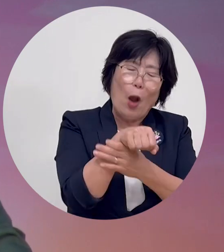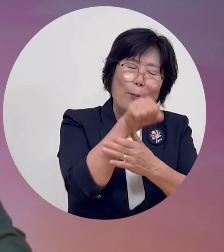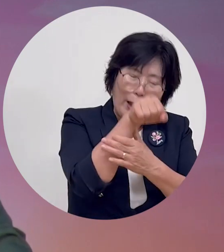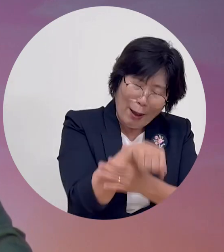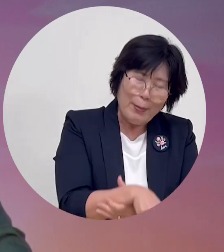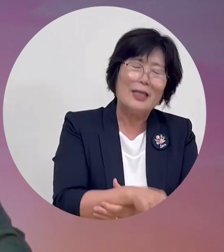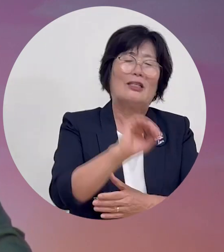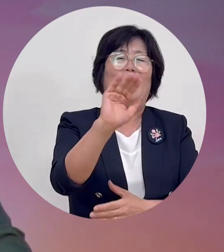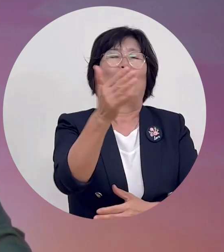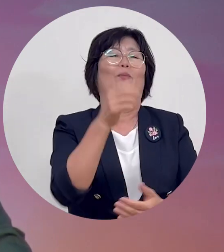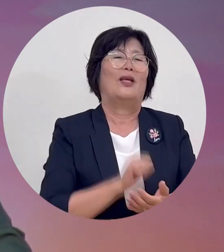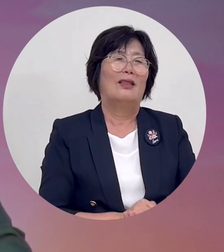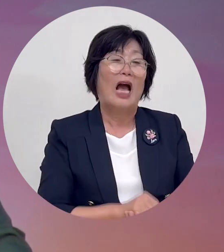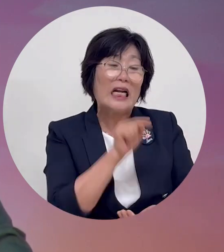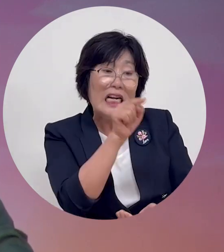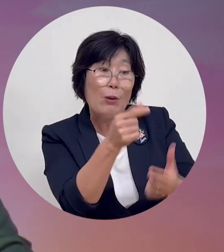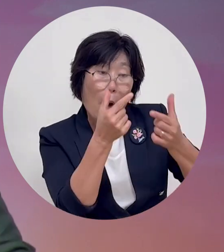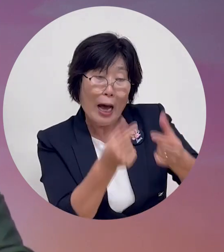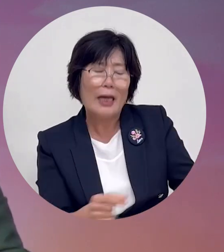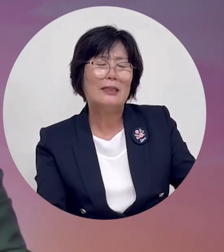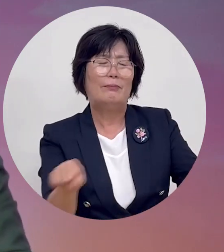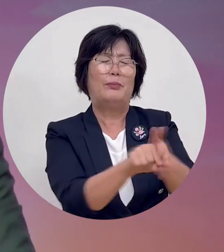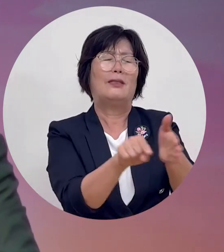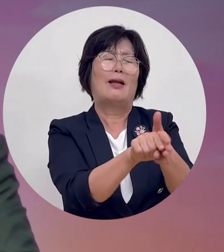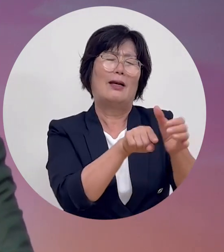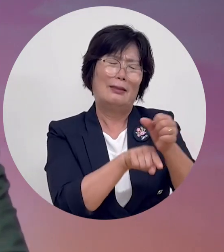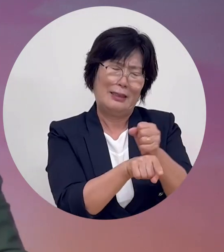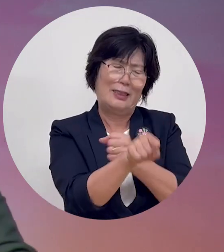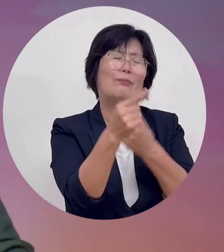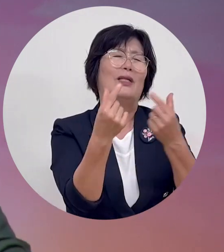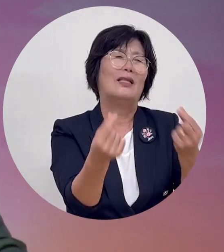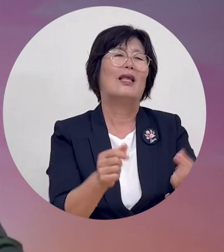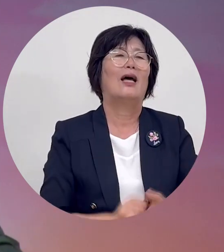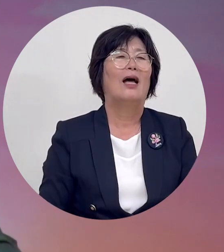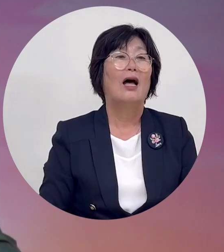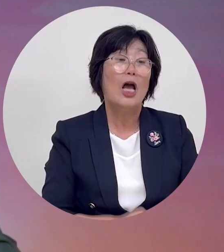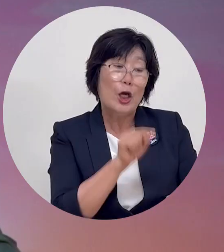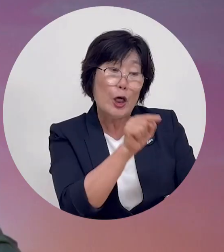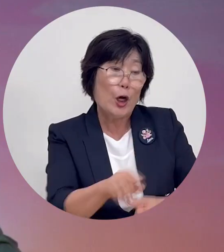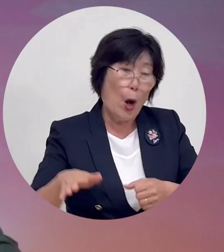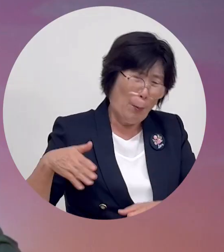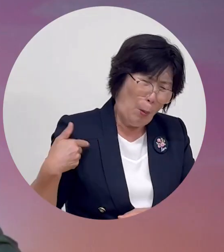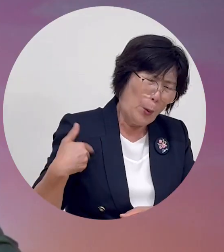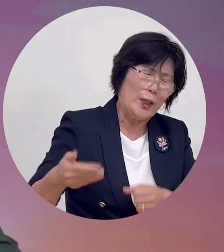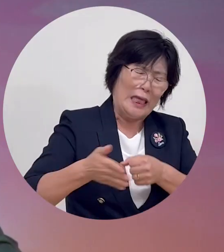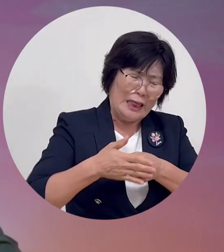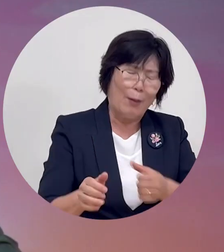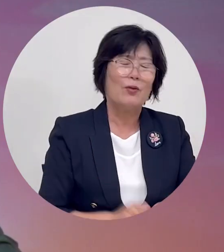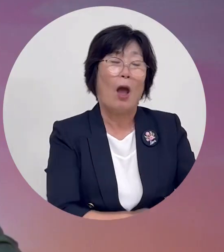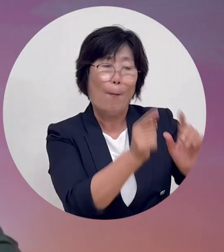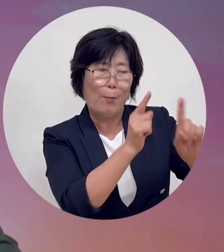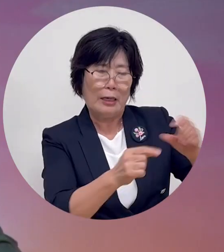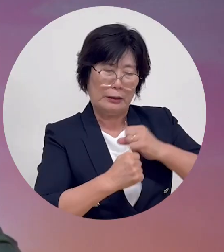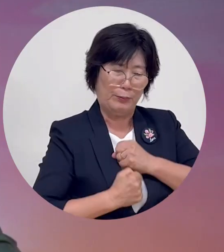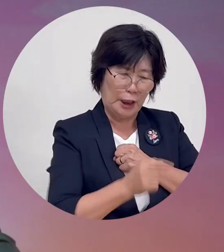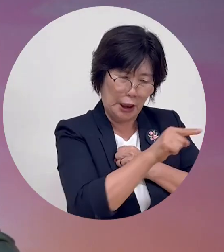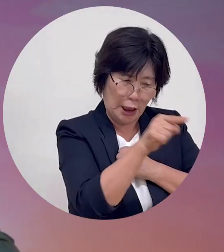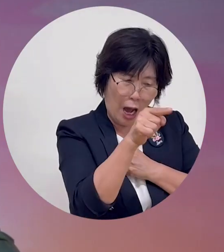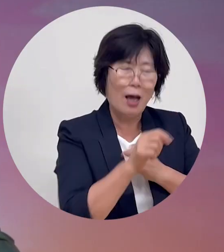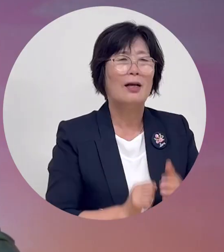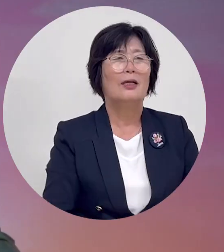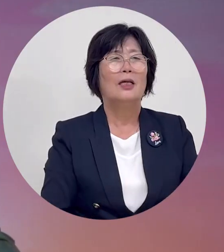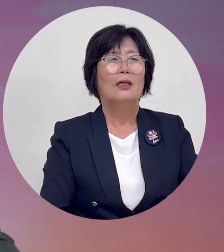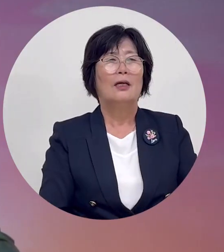그렇게 믿으라는 거예요. 이제 이걸 모르니까 말씀 지키라는 거예요.